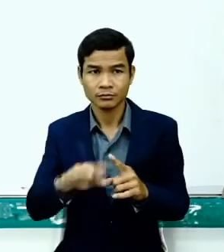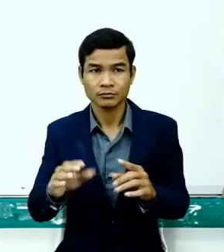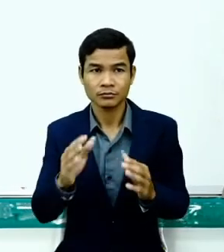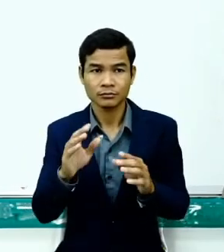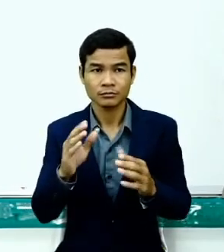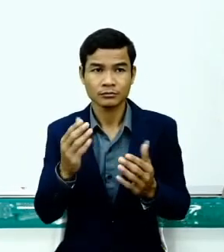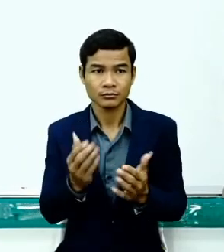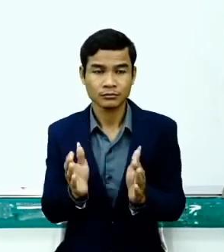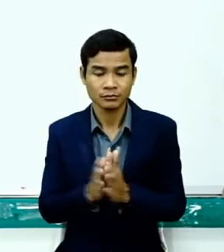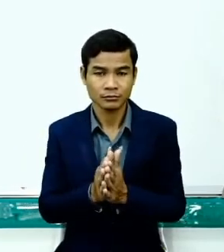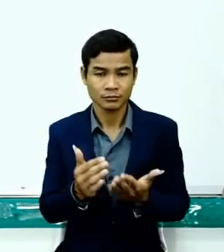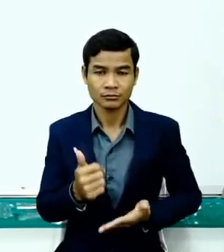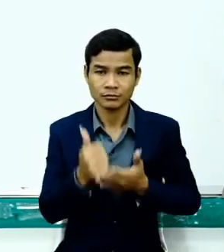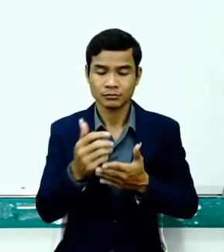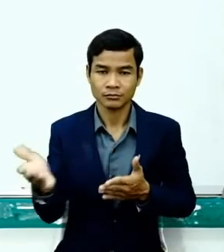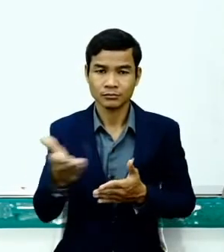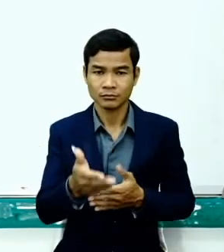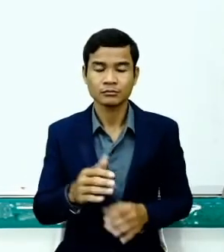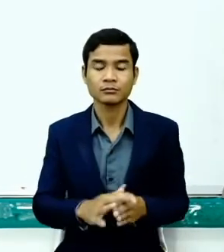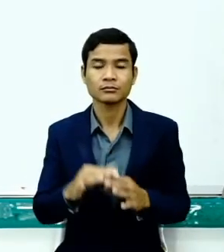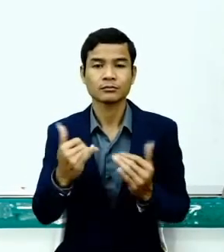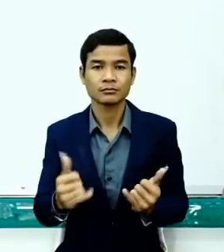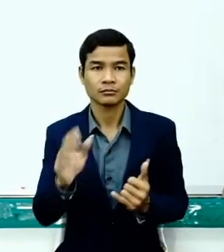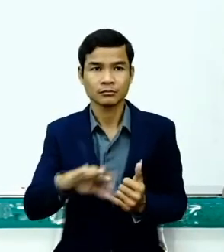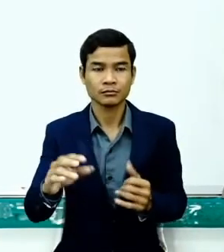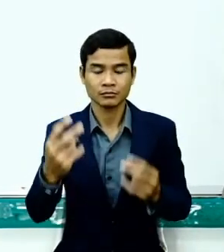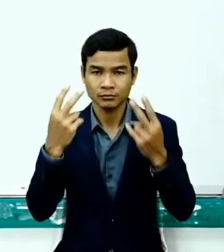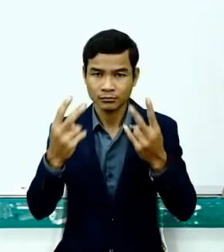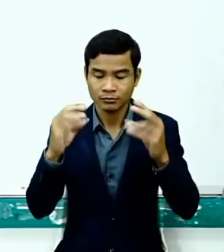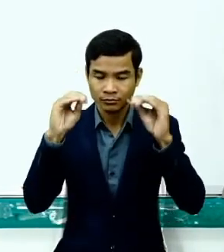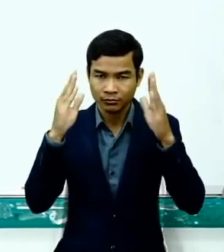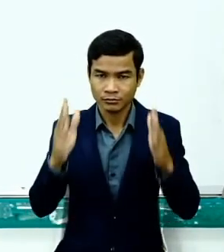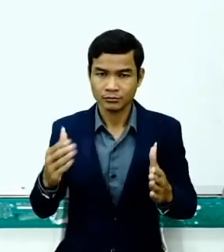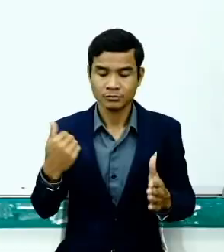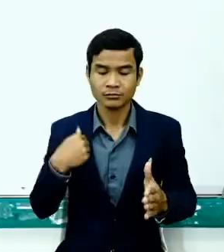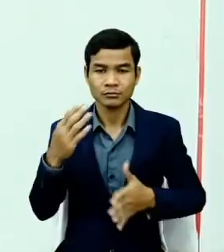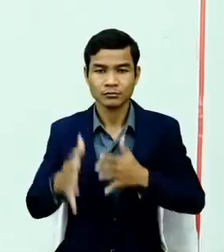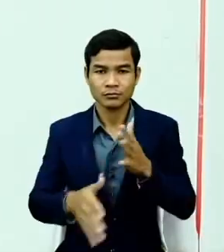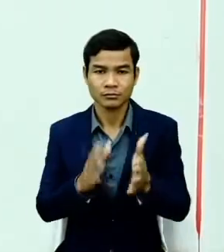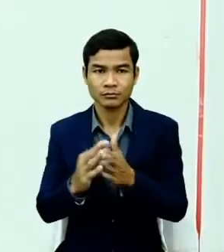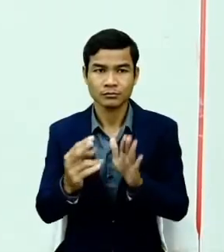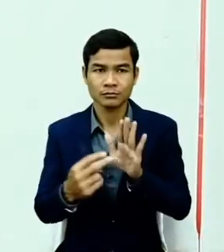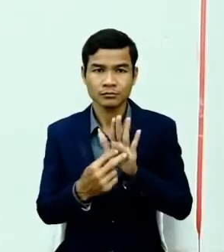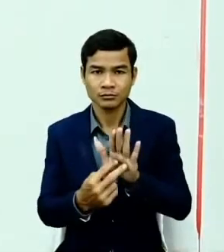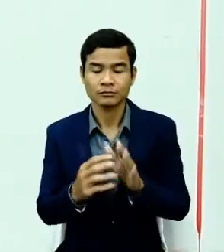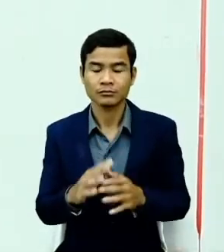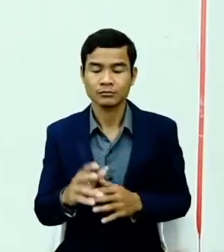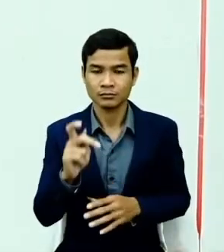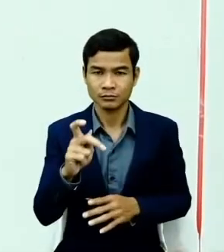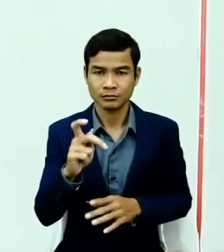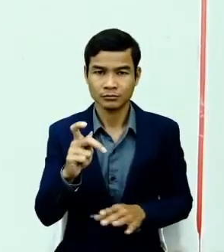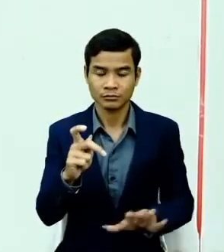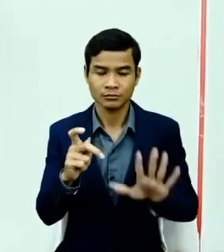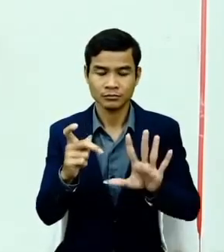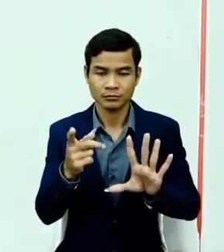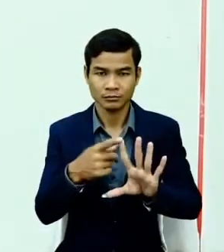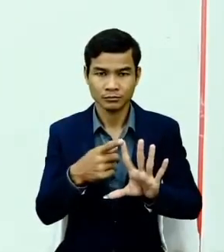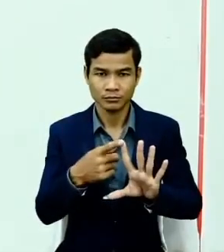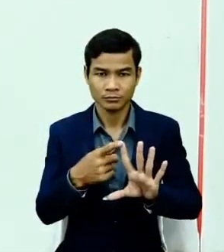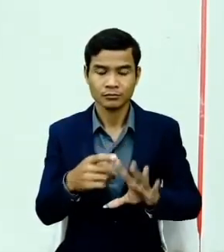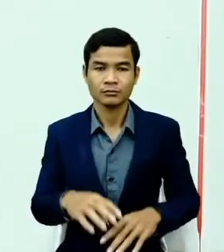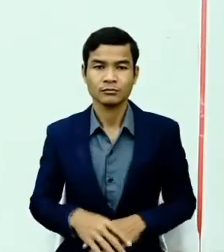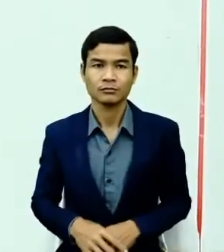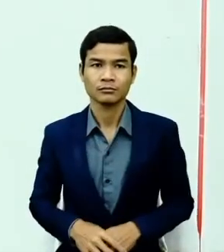កូនឥឡូវកូនកូនមើលមកអ្នកគ្រូនឹងអានបង្ហាញកូនកអ៊ី